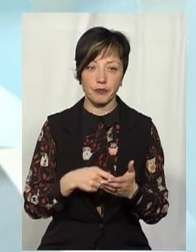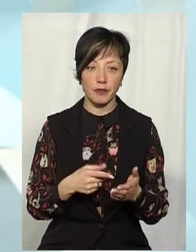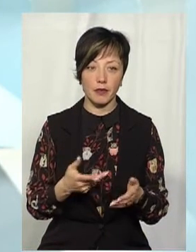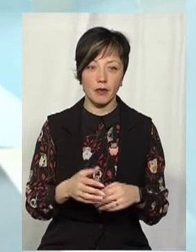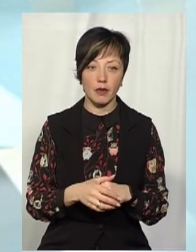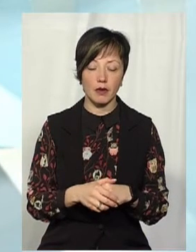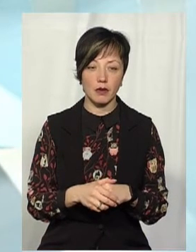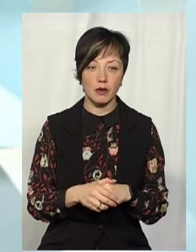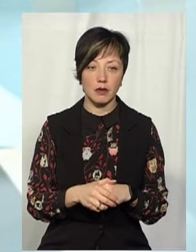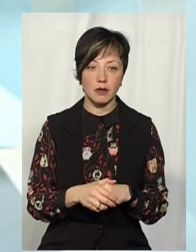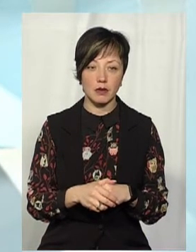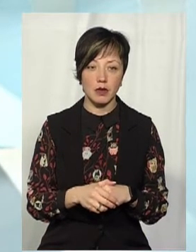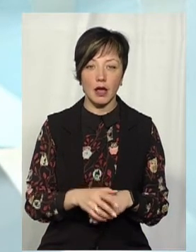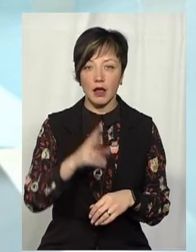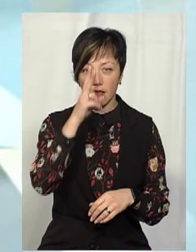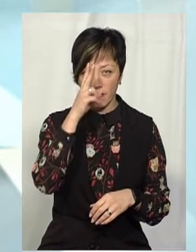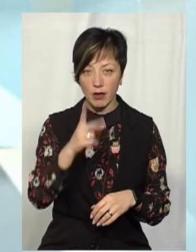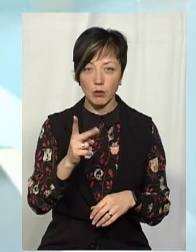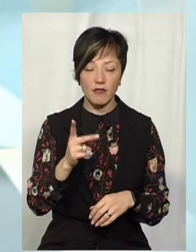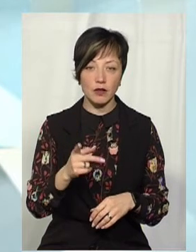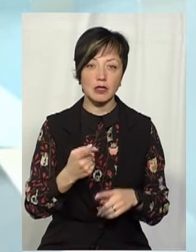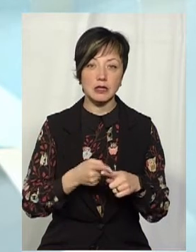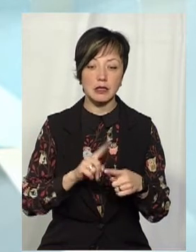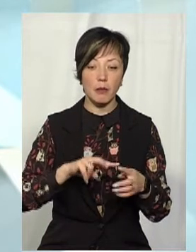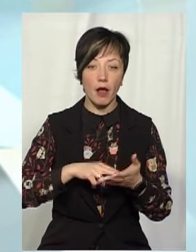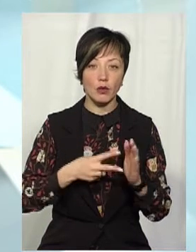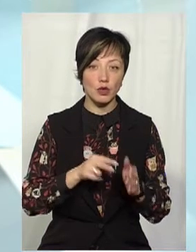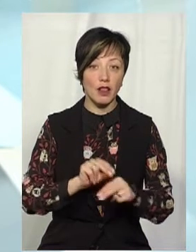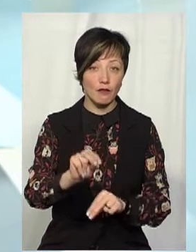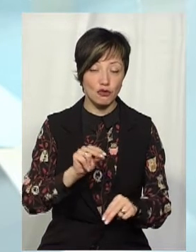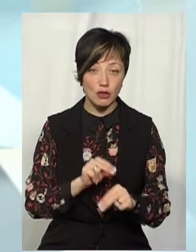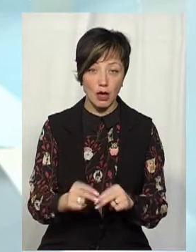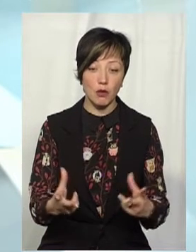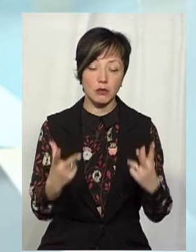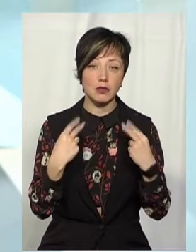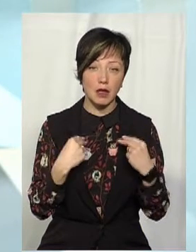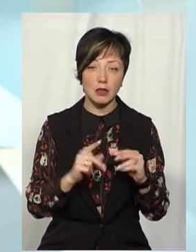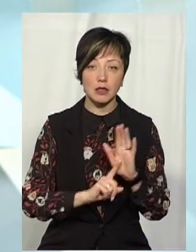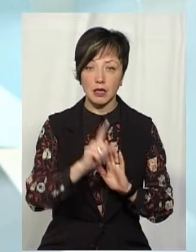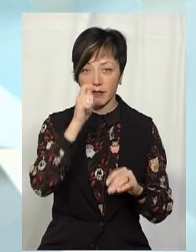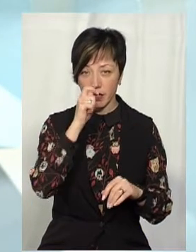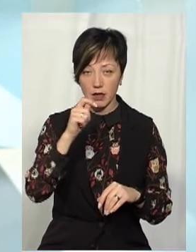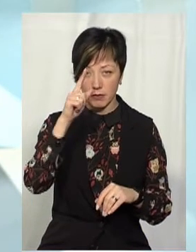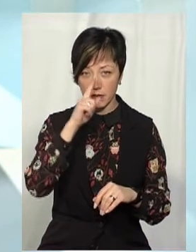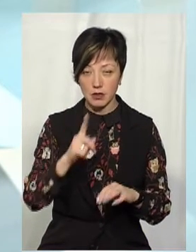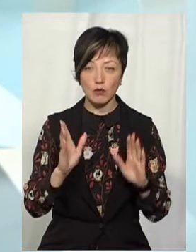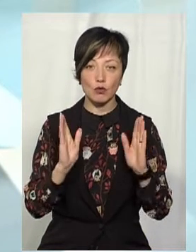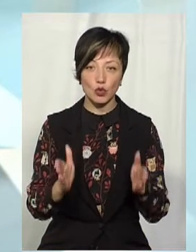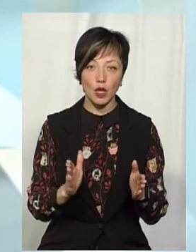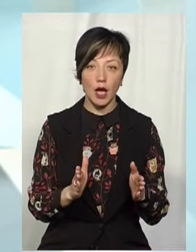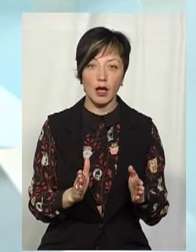2,5 місяці це планується навчання, і нам обіцяли, що десь з квітня місяця